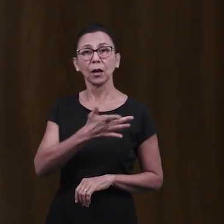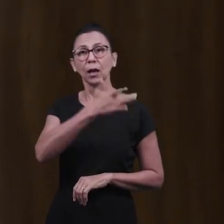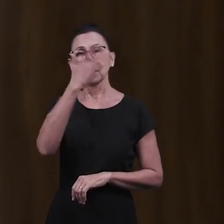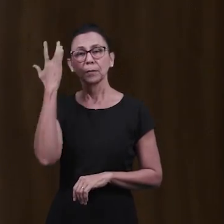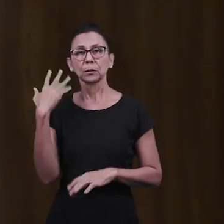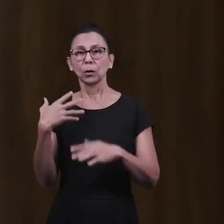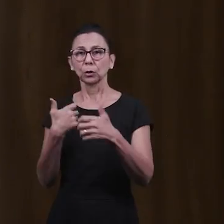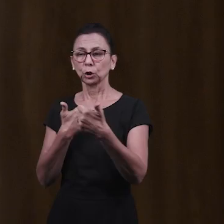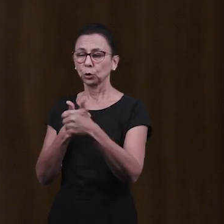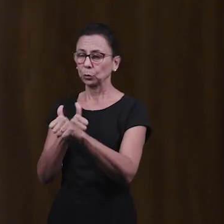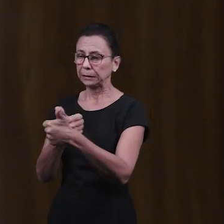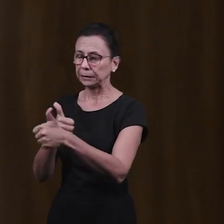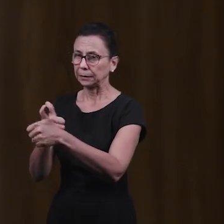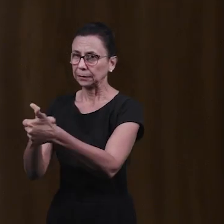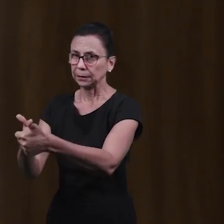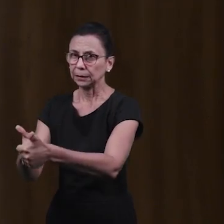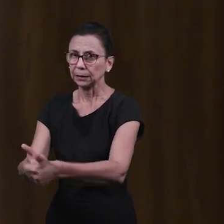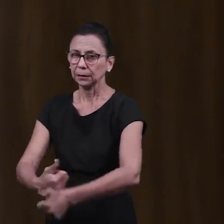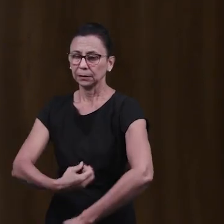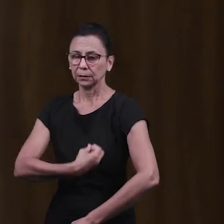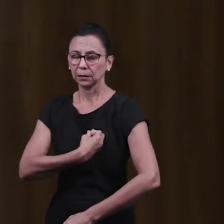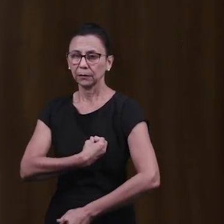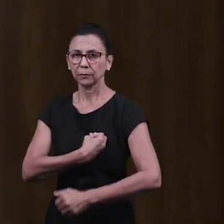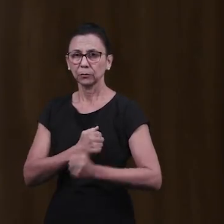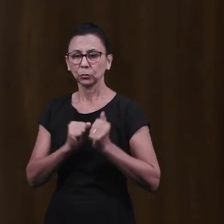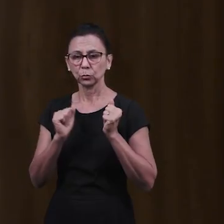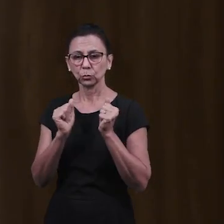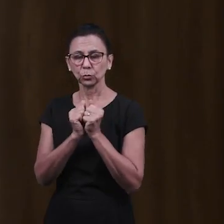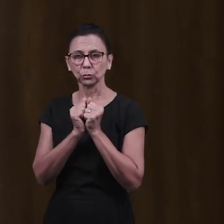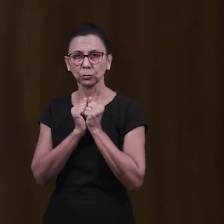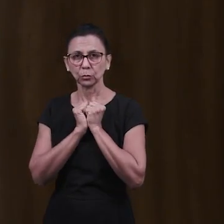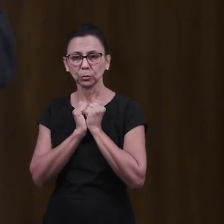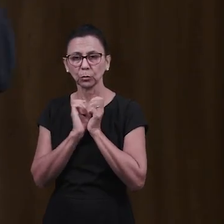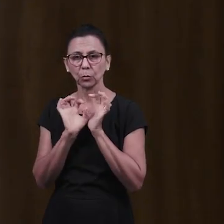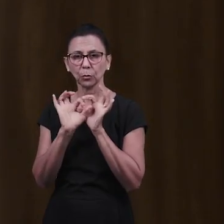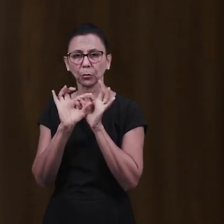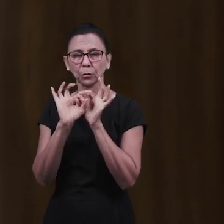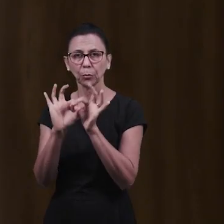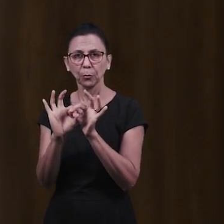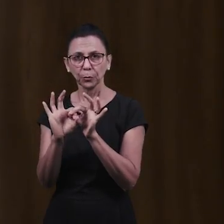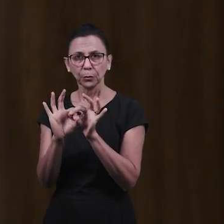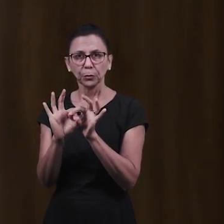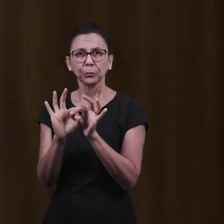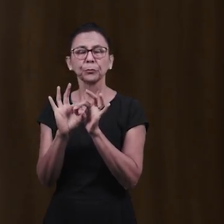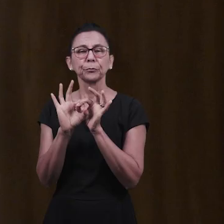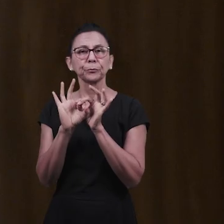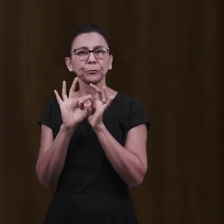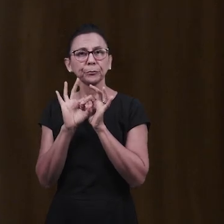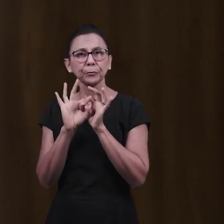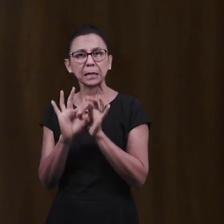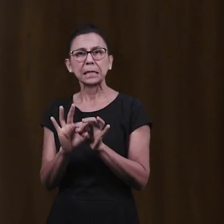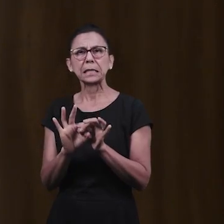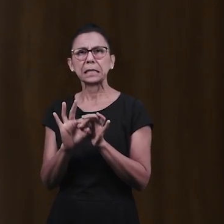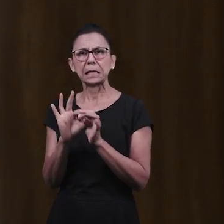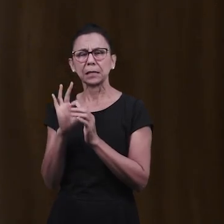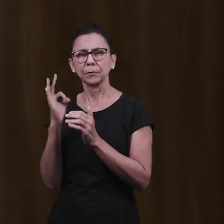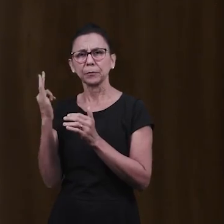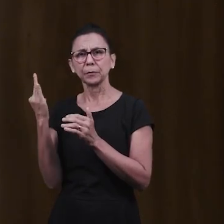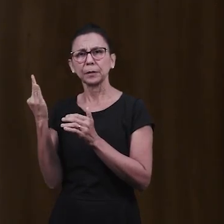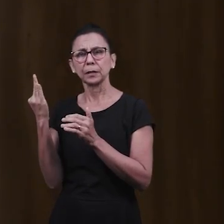ceux qui suivaient, qui vivaient avec lui, et marchaient